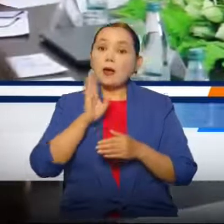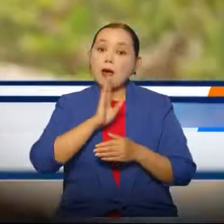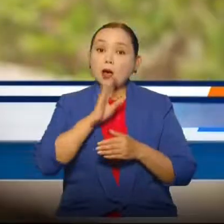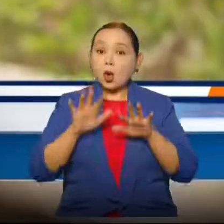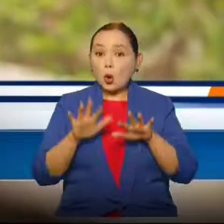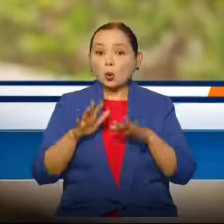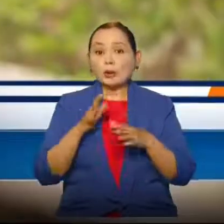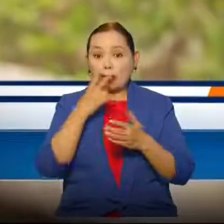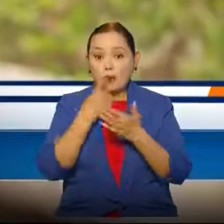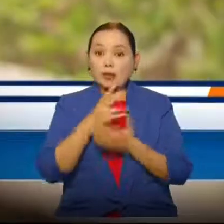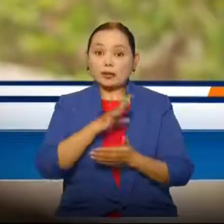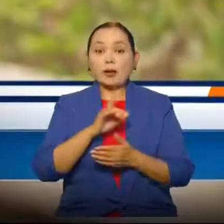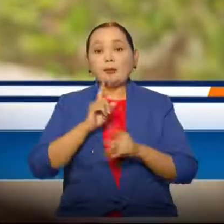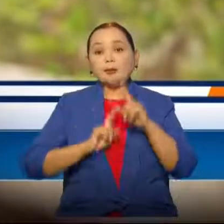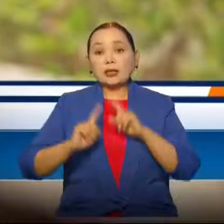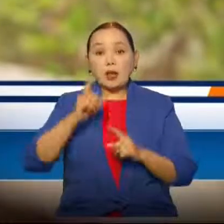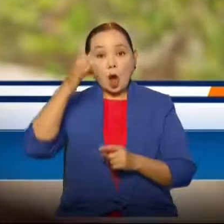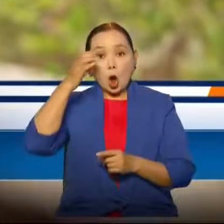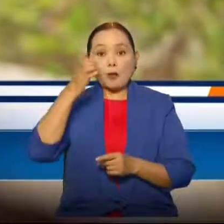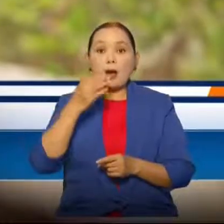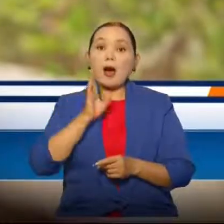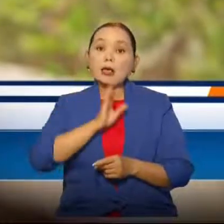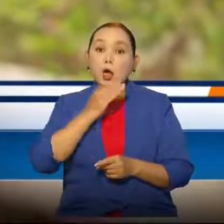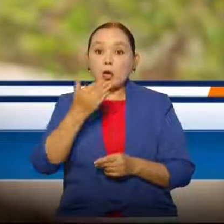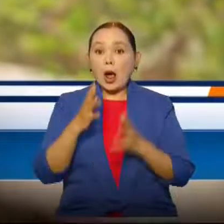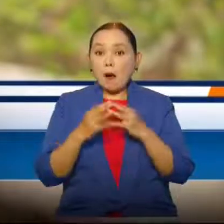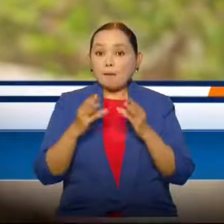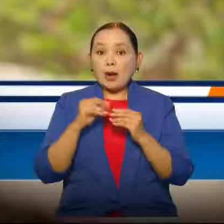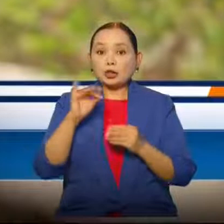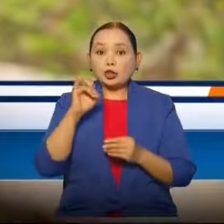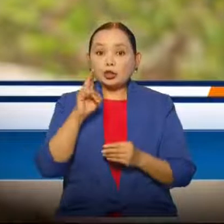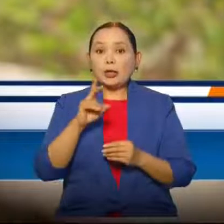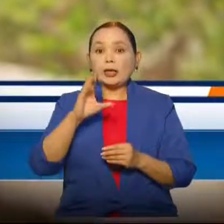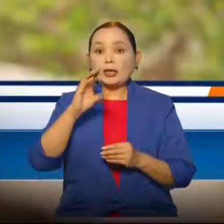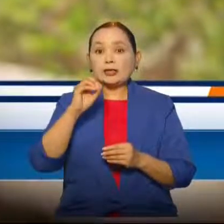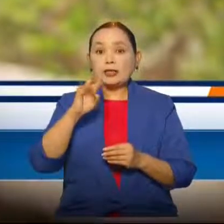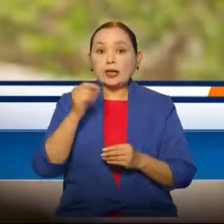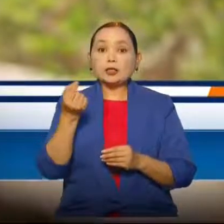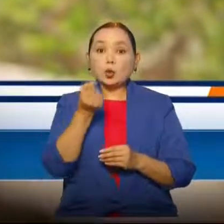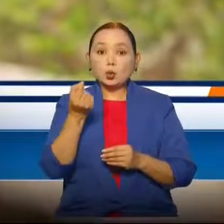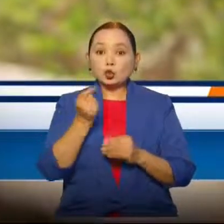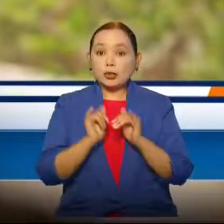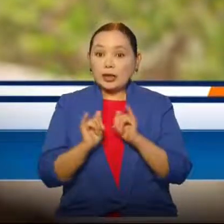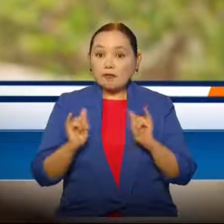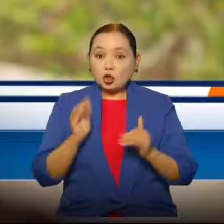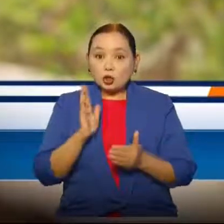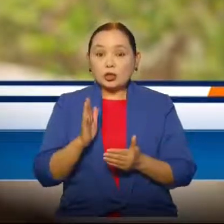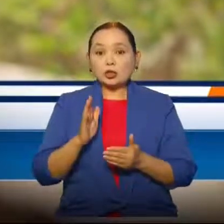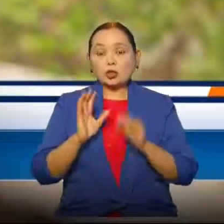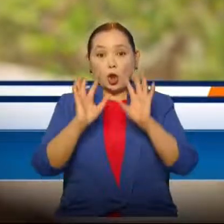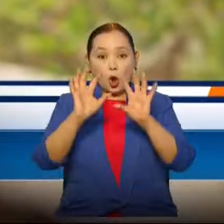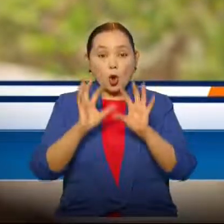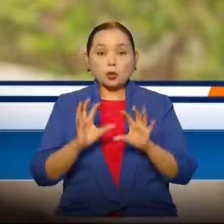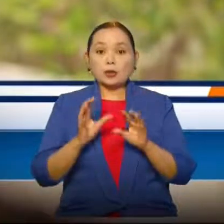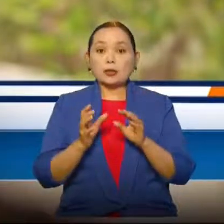qaratildi. Seminarda olima ayollarimizni ana shu paxtachilik seleksiyasi va urug'chilikni rivojlantirish va xorij